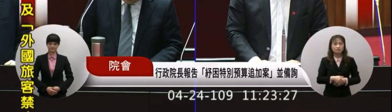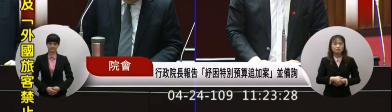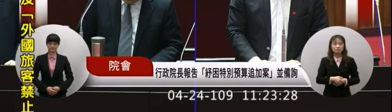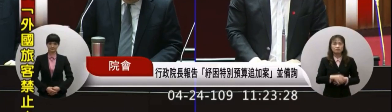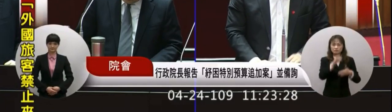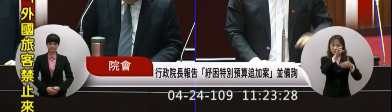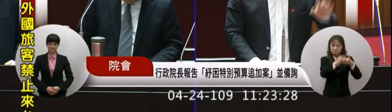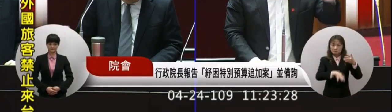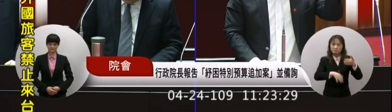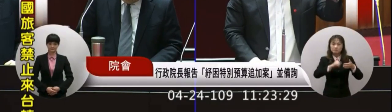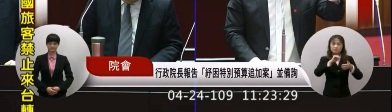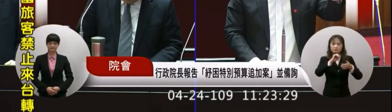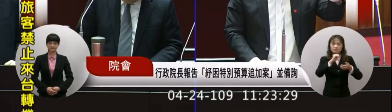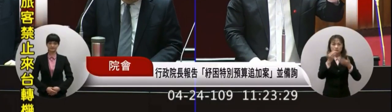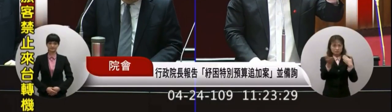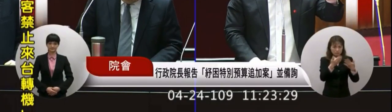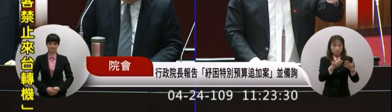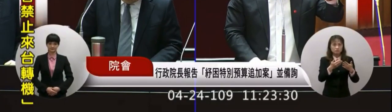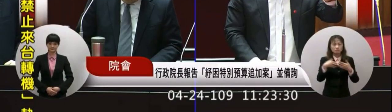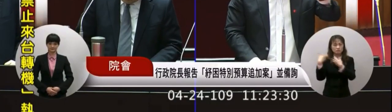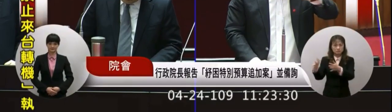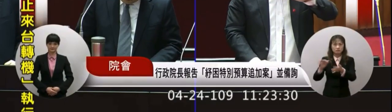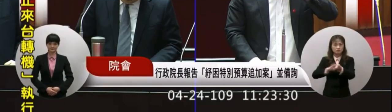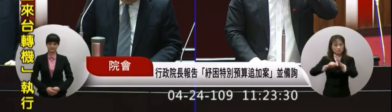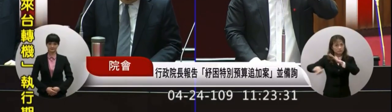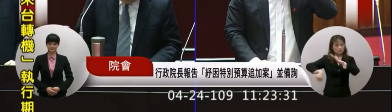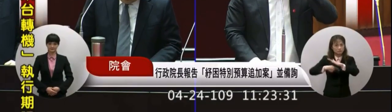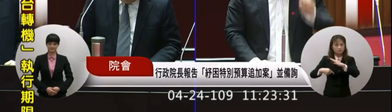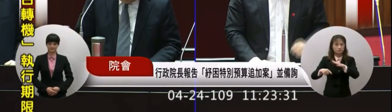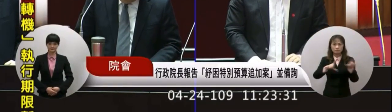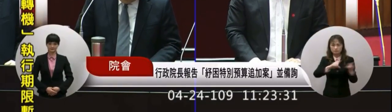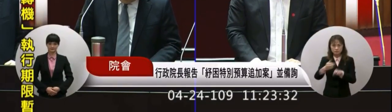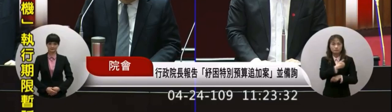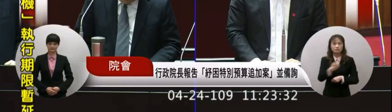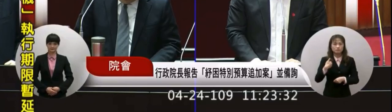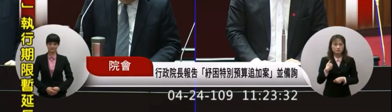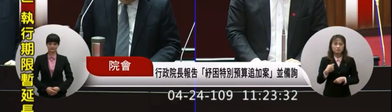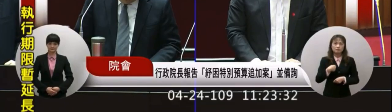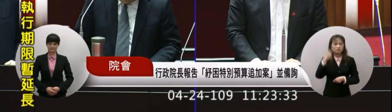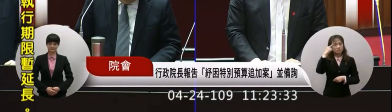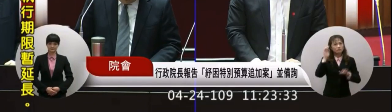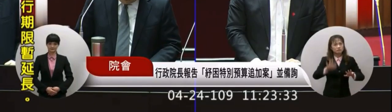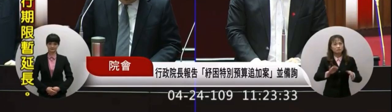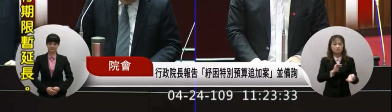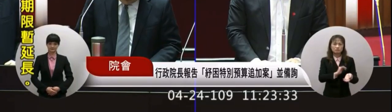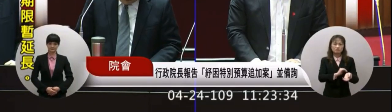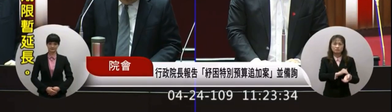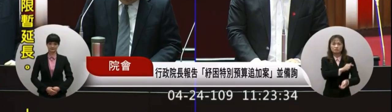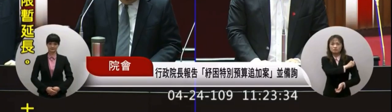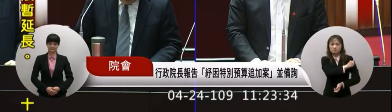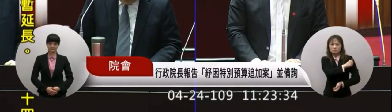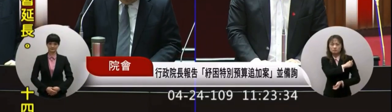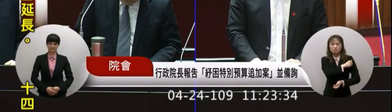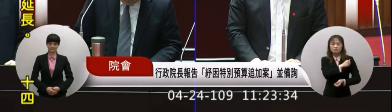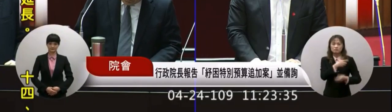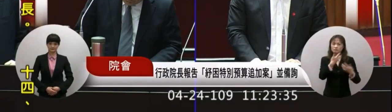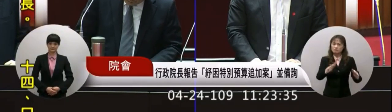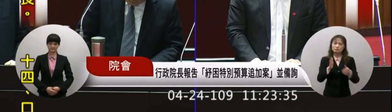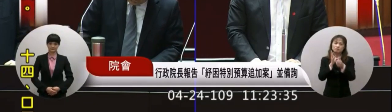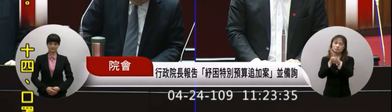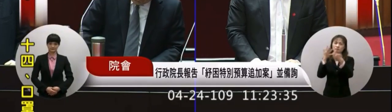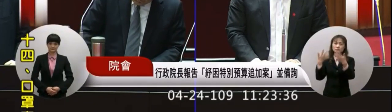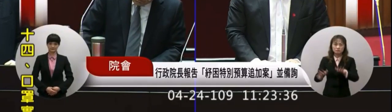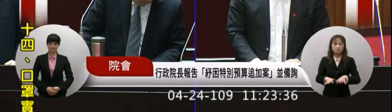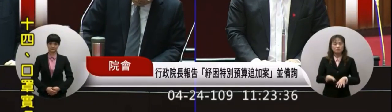遵守，不然，即马吼，咱即马得到的回复吼，我想侪的即个医护人员拢有来请教，咱即马目前的回答是